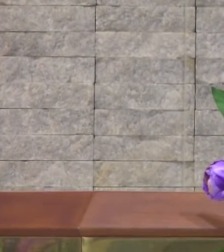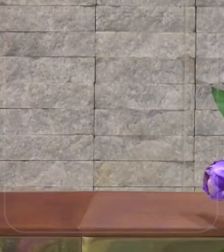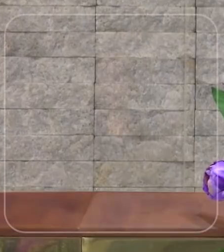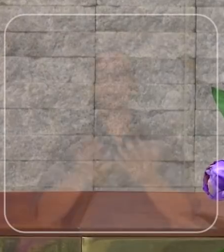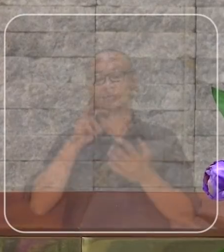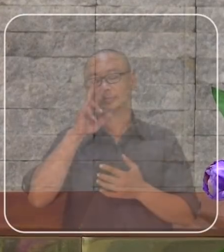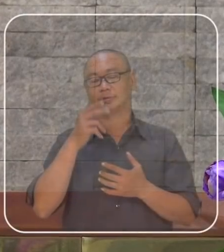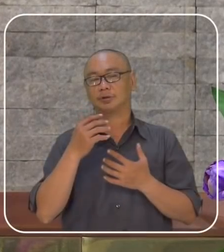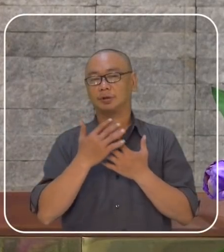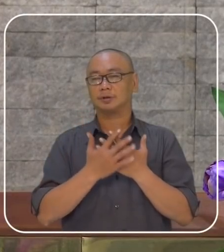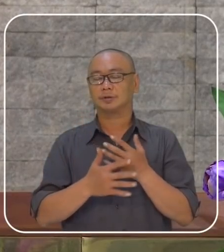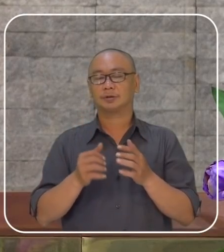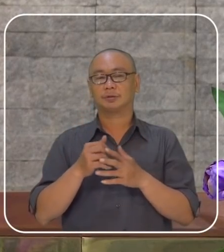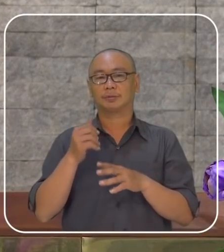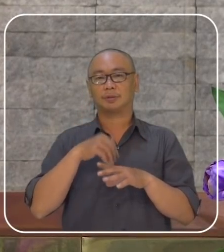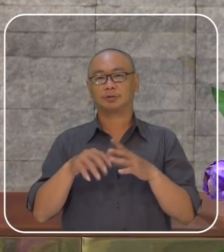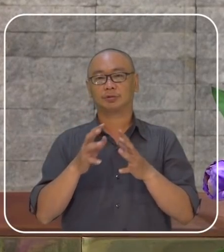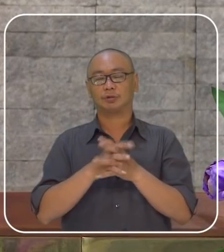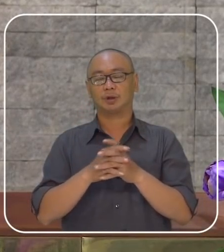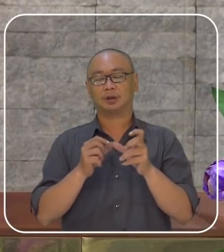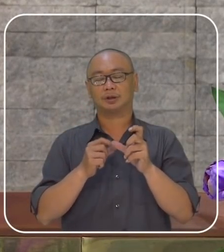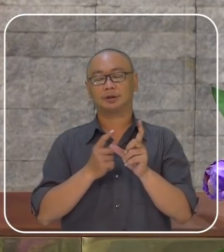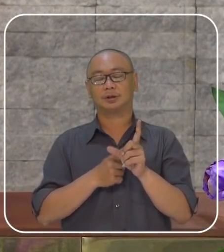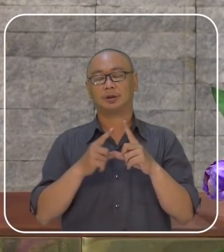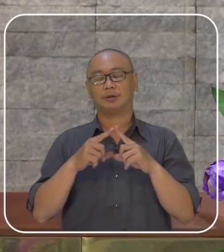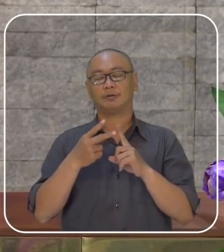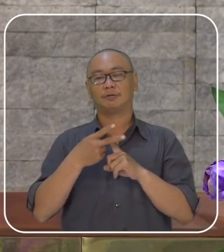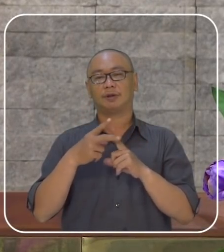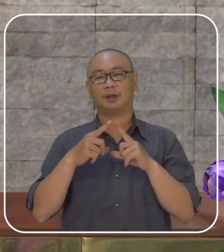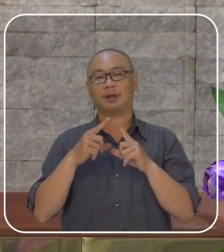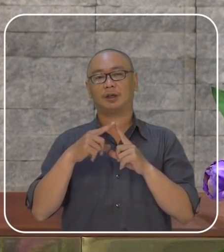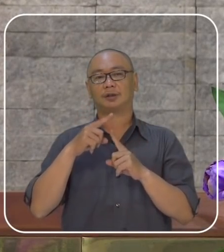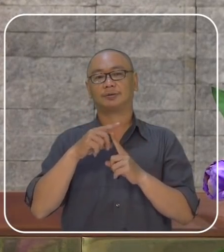Marilah saudara yang terkasih, kita akan masuk di dalam doa-doa syafaat kita. Kita berdoa.